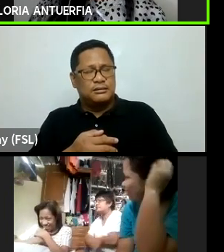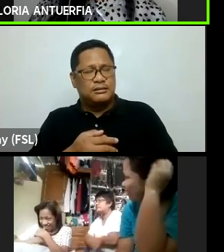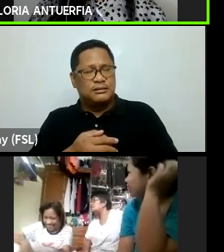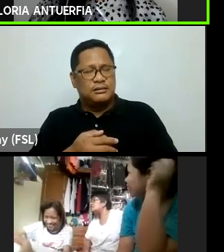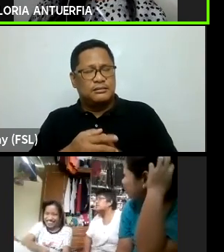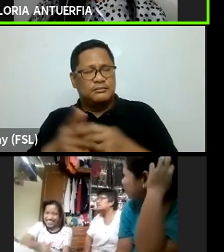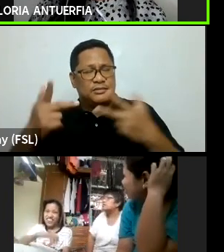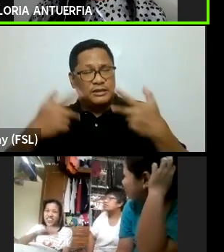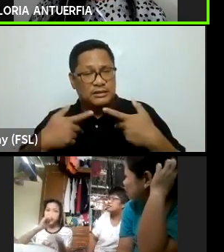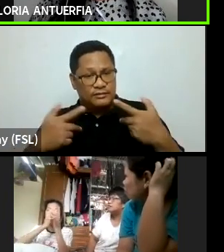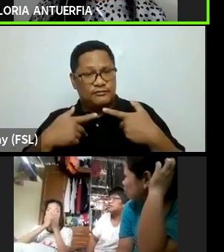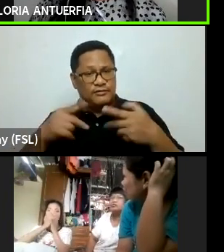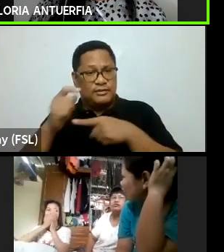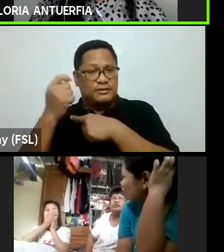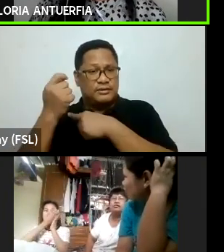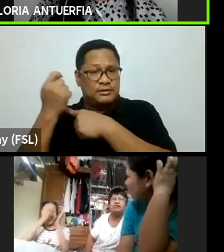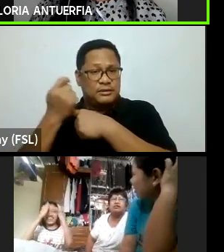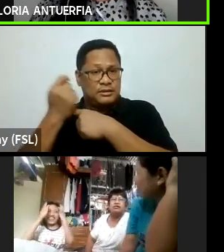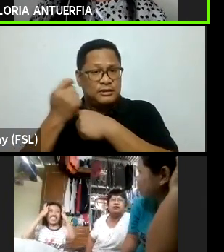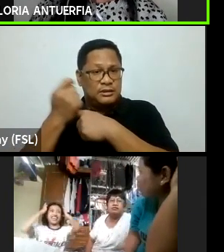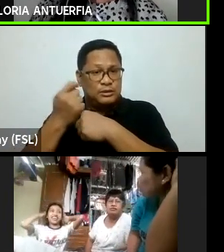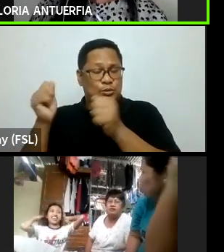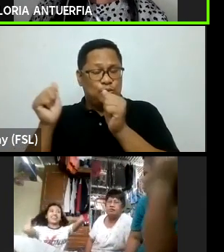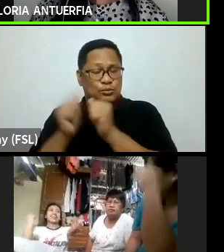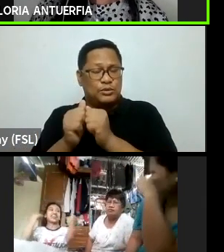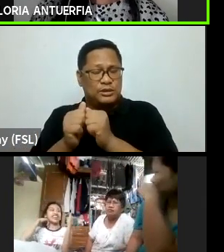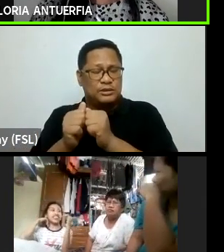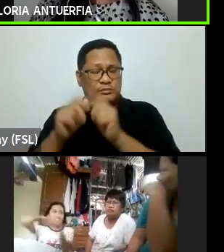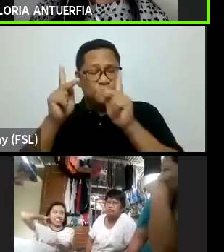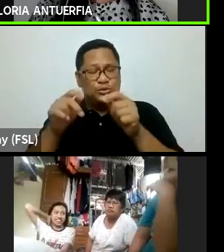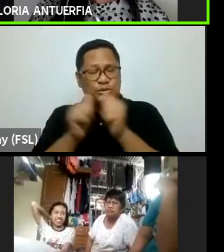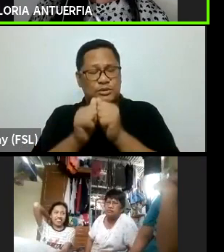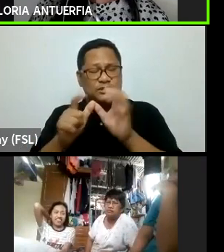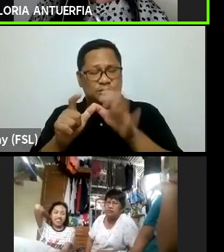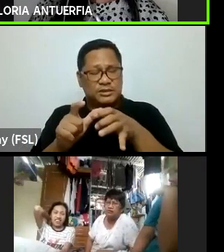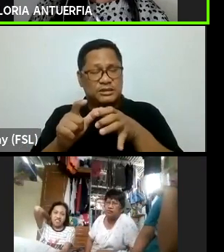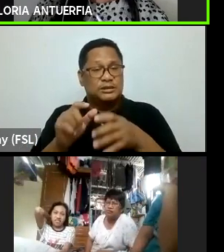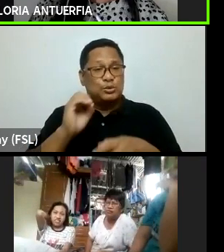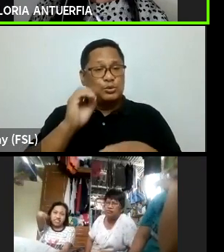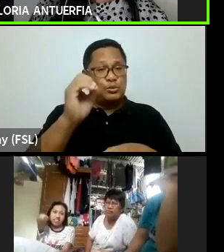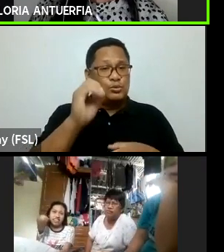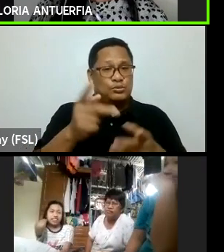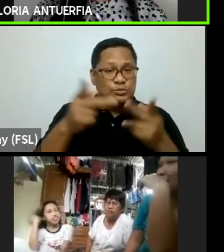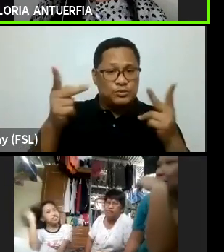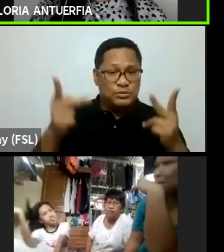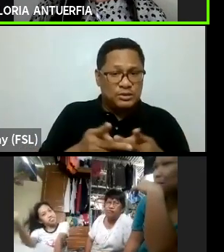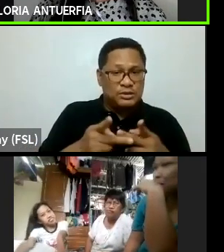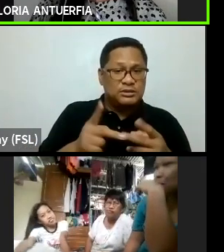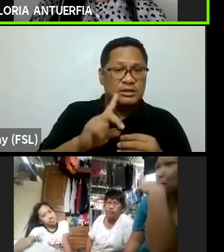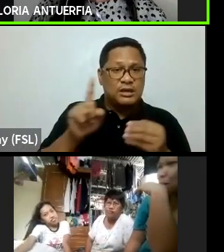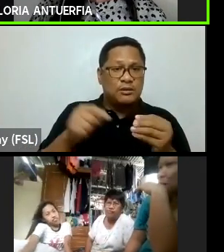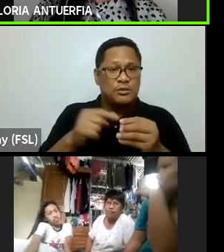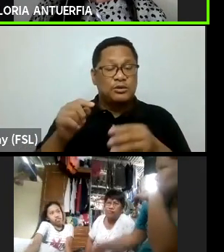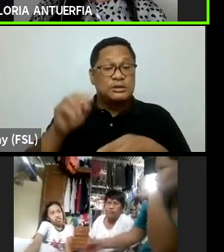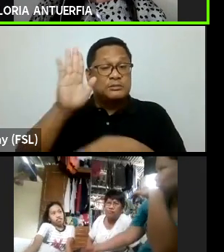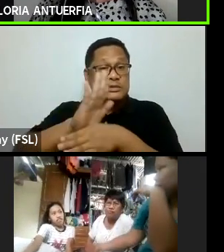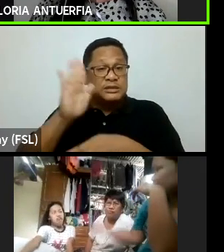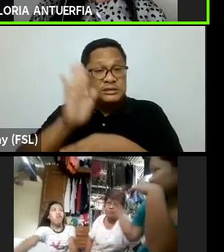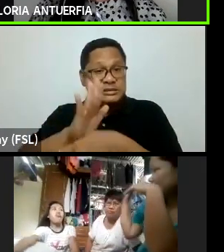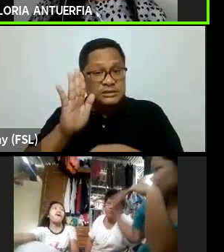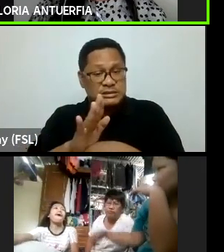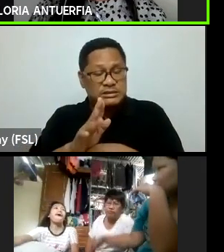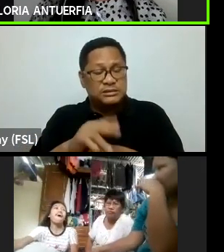ng training with the persons with disabilities sa aming area na about, it's all about entrepreneurship raised